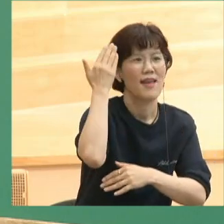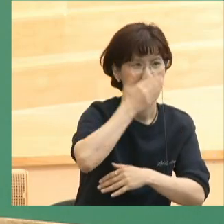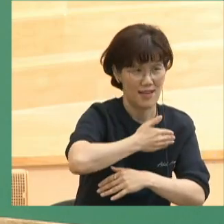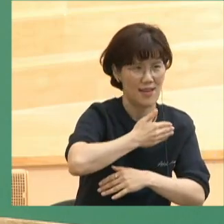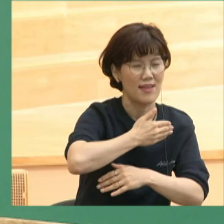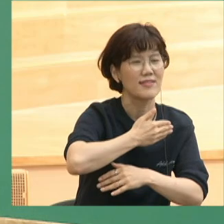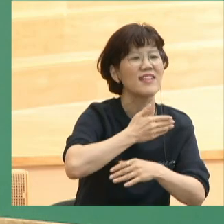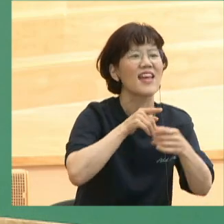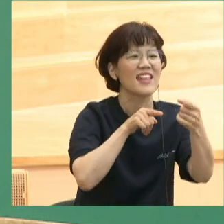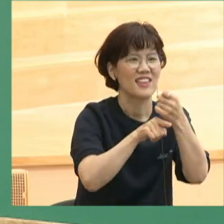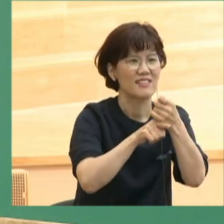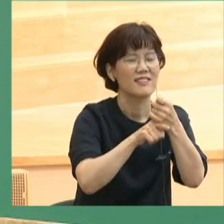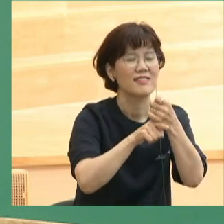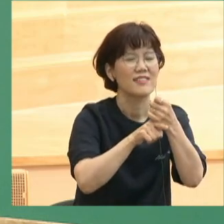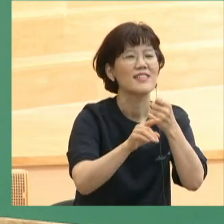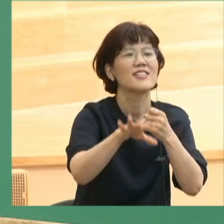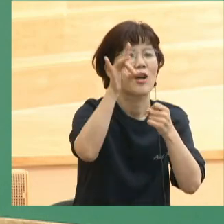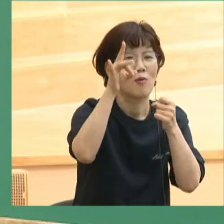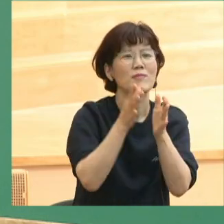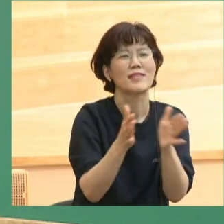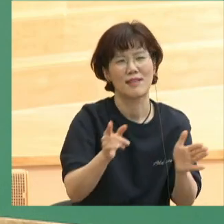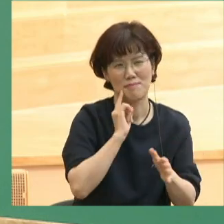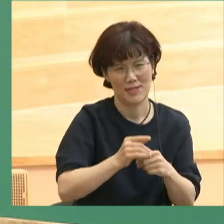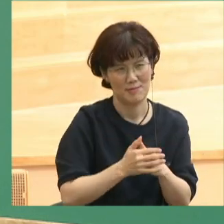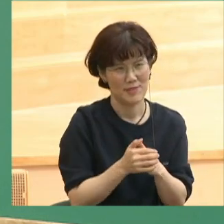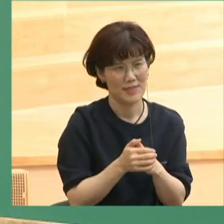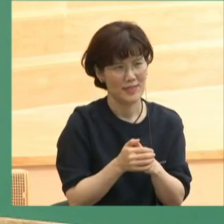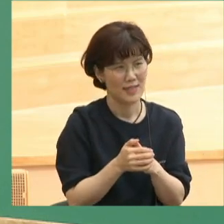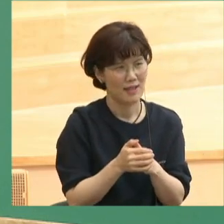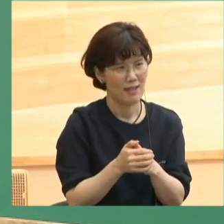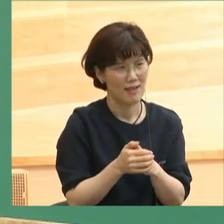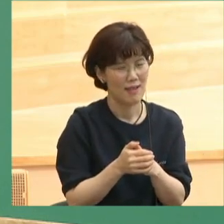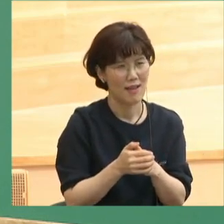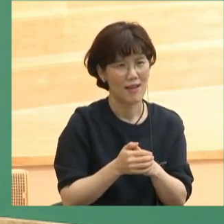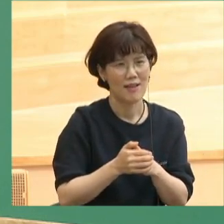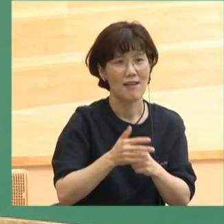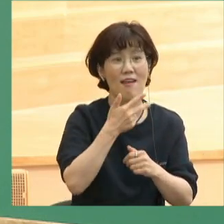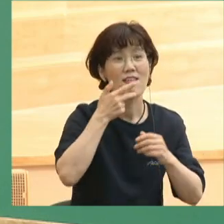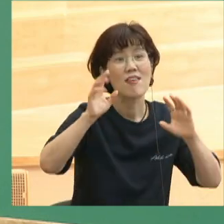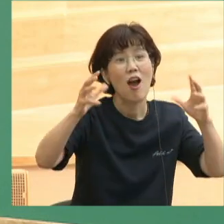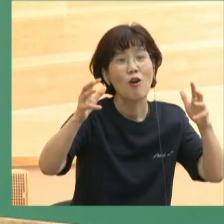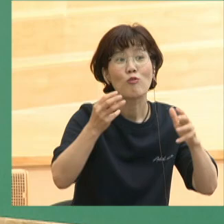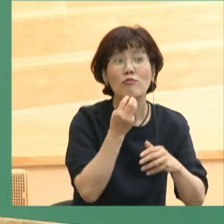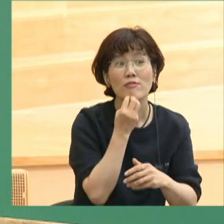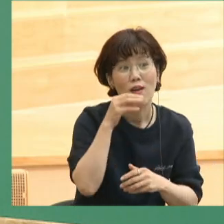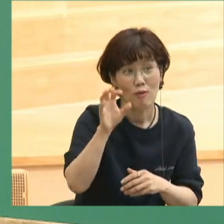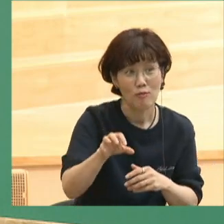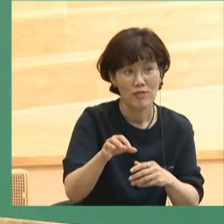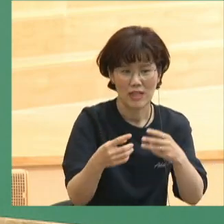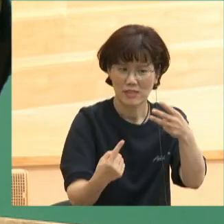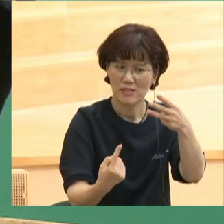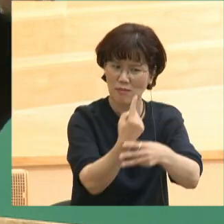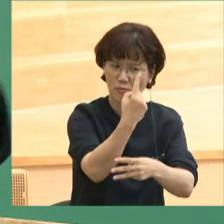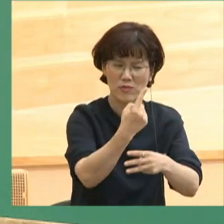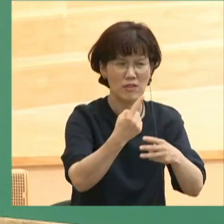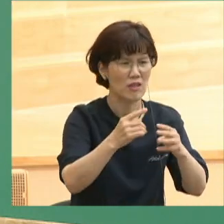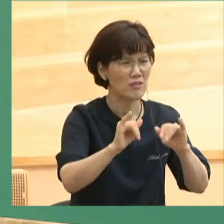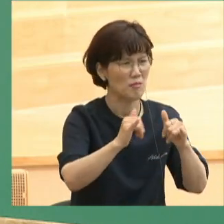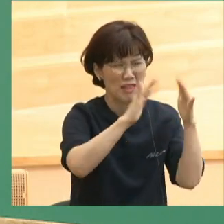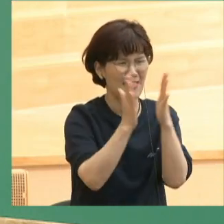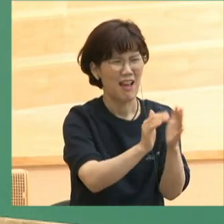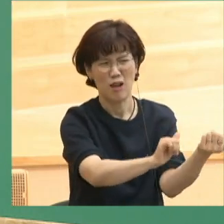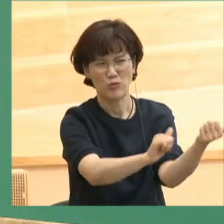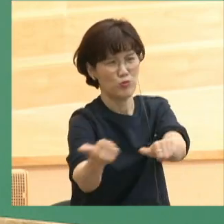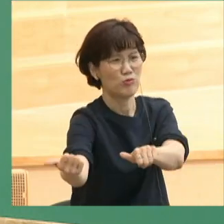위생의 개념이 그때 생기기 시작했다는 거예요. 그리고 런던의 시민이 뭐래요? 한 뭐 3분의 1이 죽었습니까? 3분의 2가